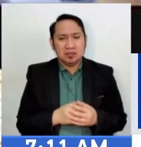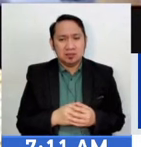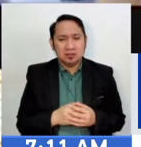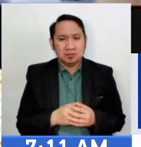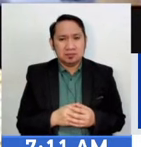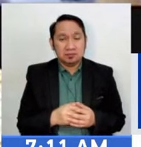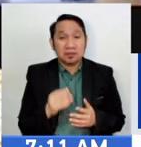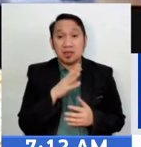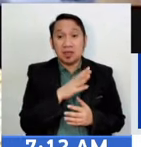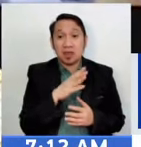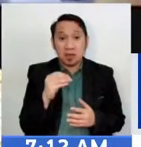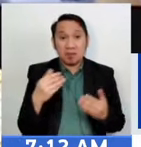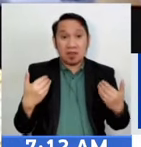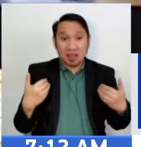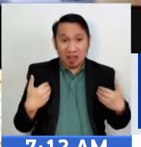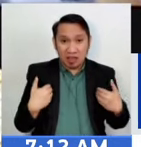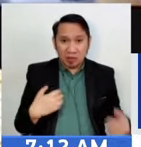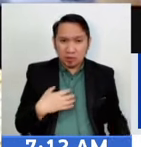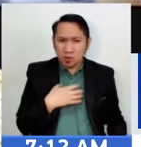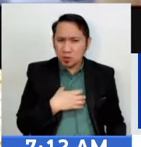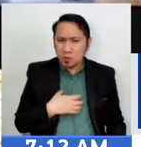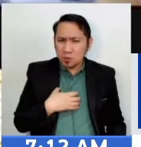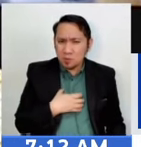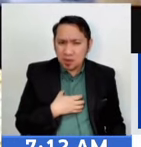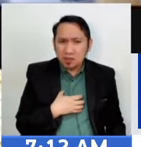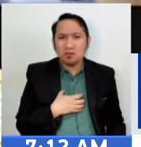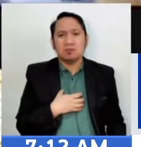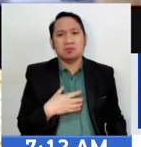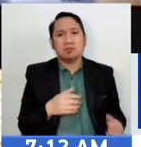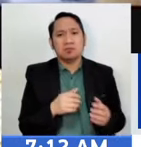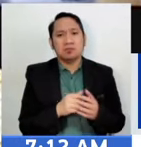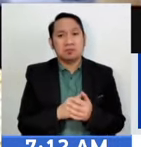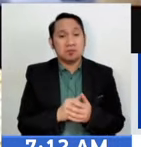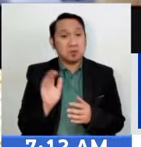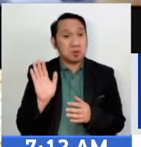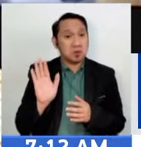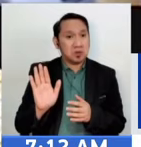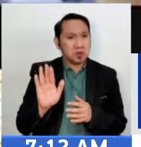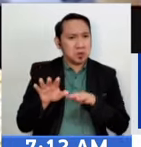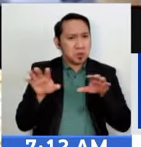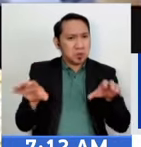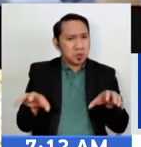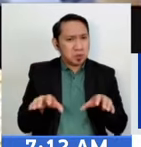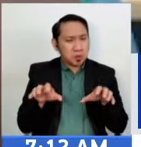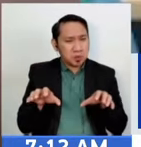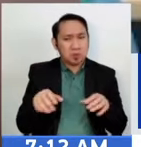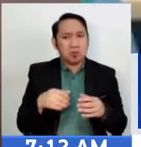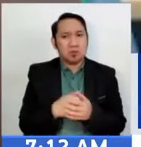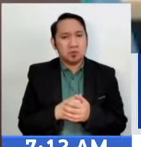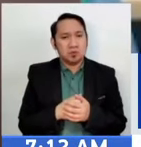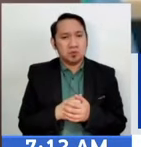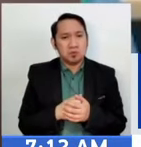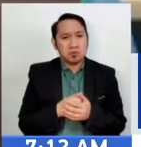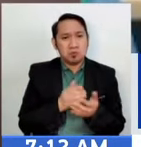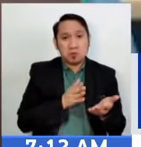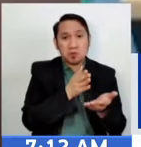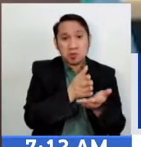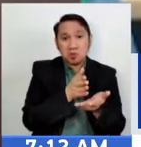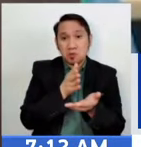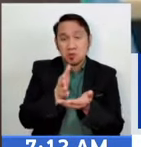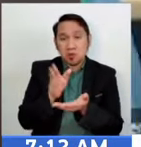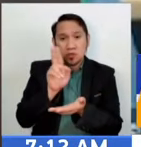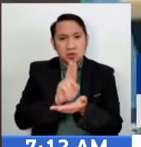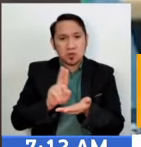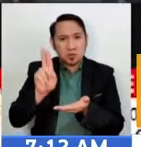hong reklamo na yung kanilang mga galaw, pag-ikot nila sa mga university. I'm like really laglag